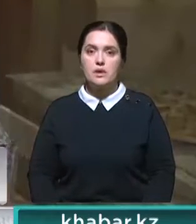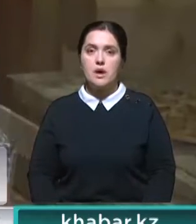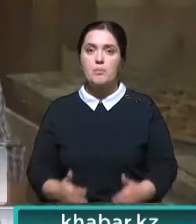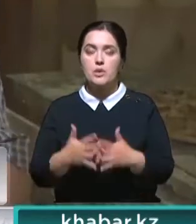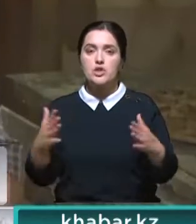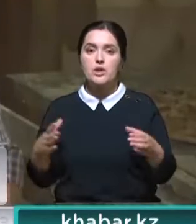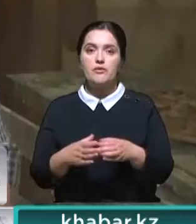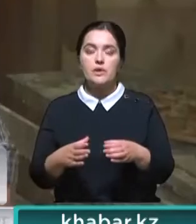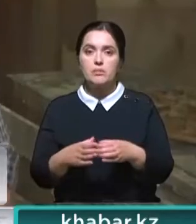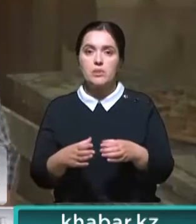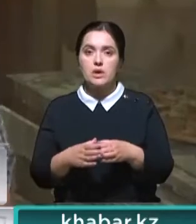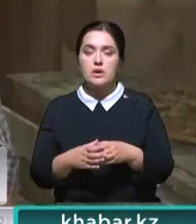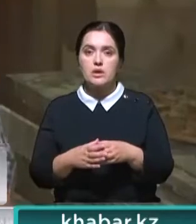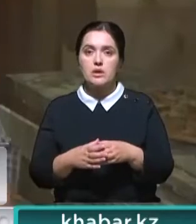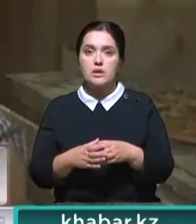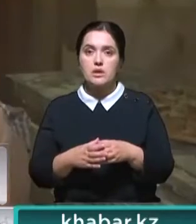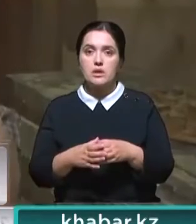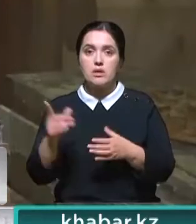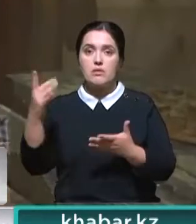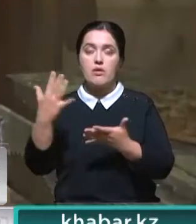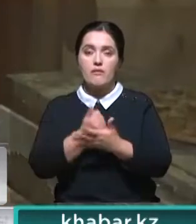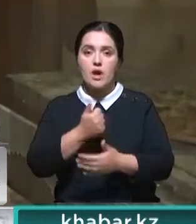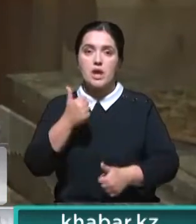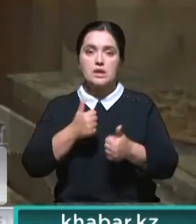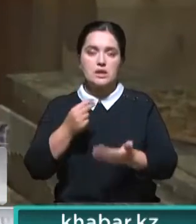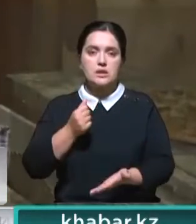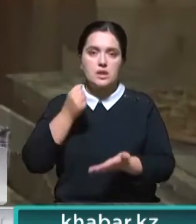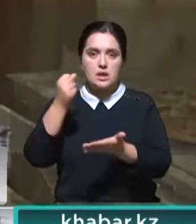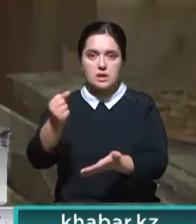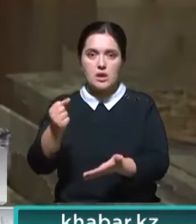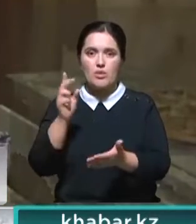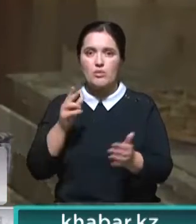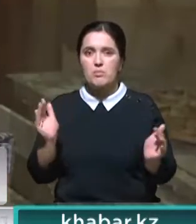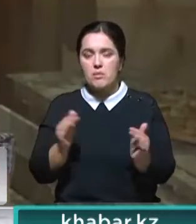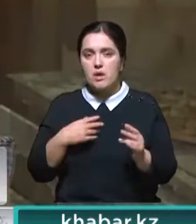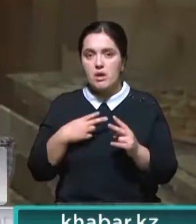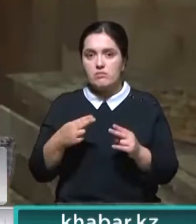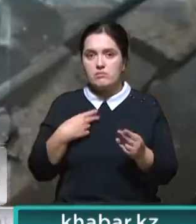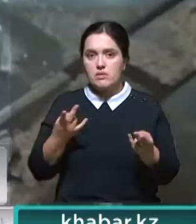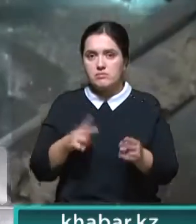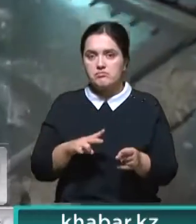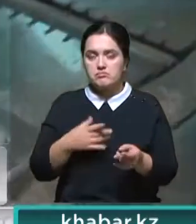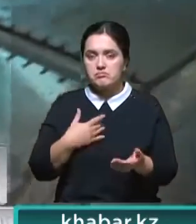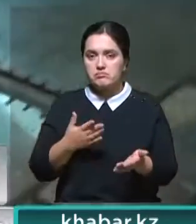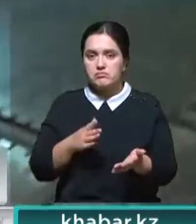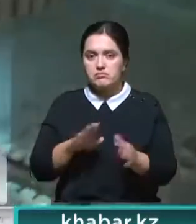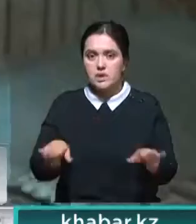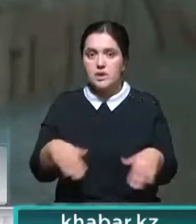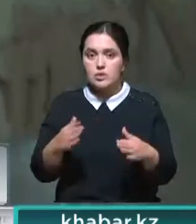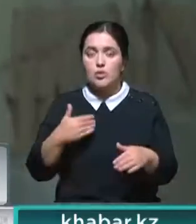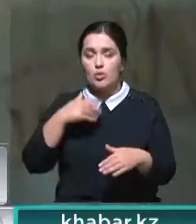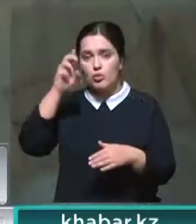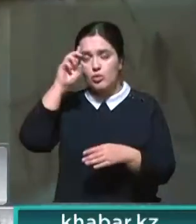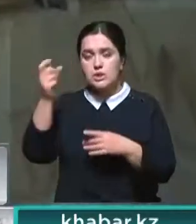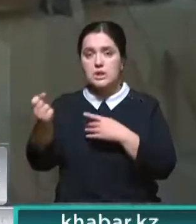там огромные, они выигрывают, а у нас, вот, которые маленькие, как мы, остаемся без ничего. В планах мастера выйти на